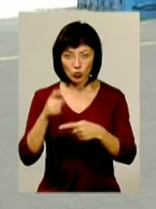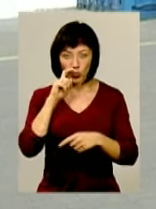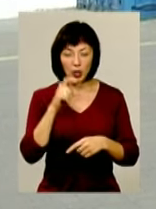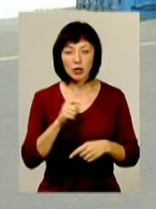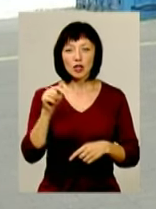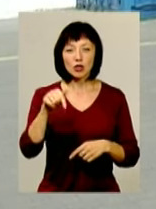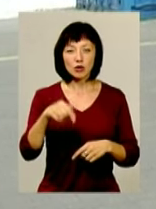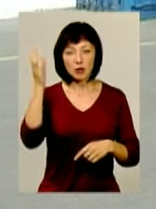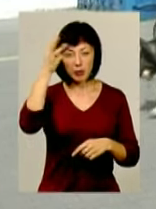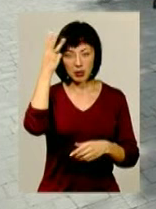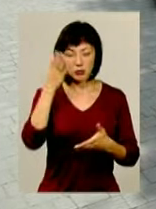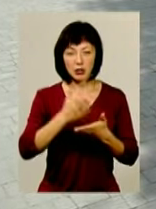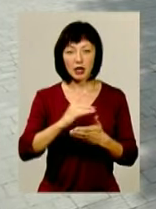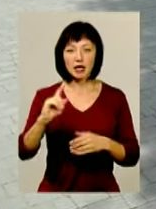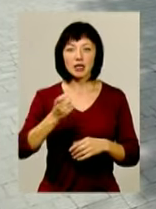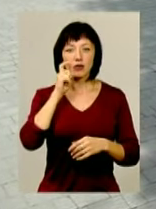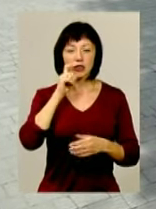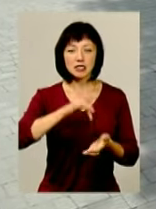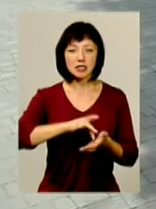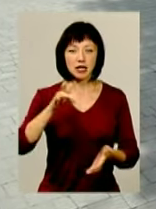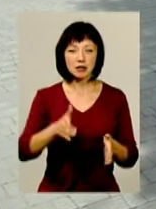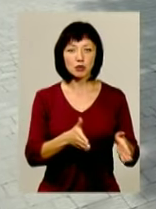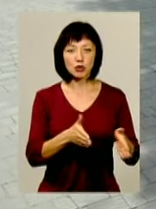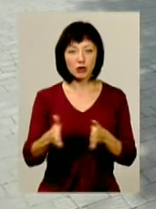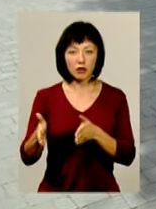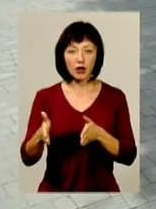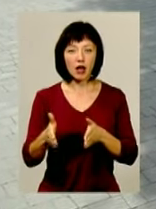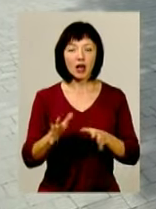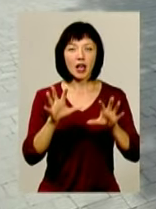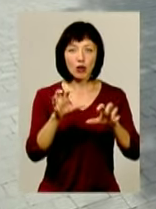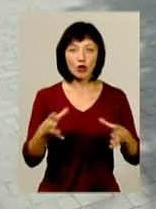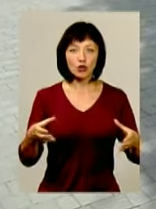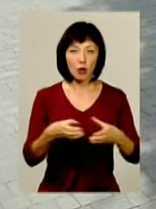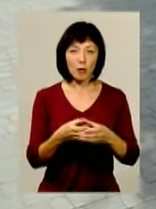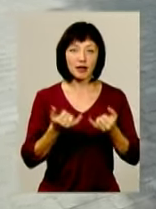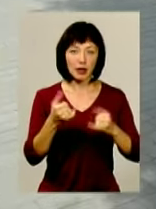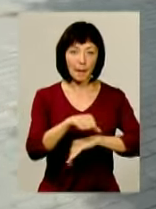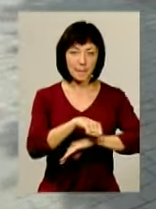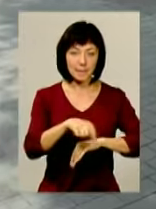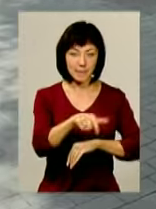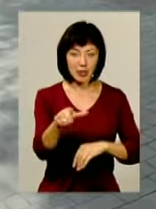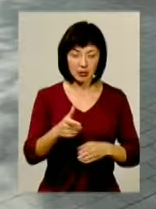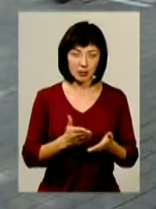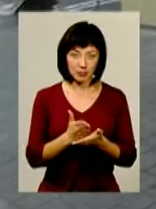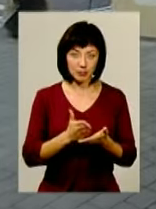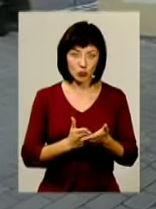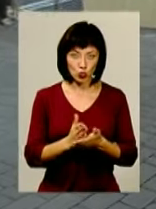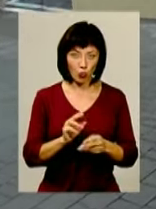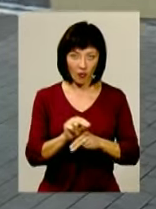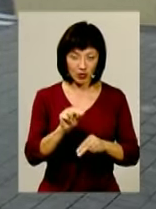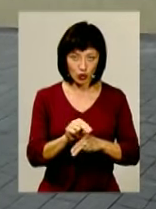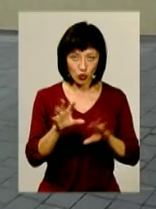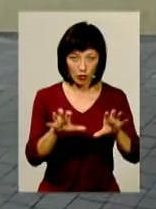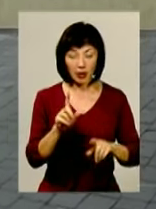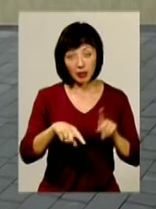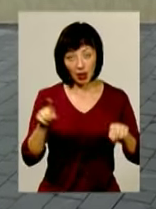саме в Хмельницькому розміщений єдиний в Україні центр з підготовки кінологічних команд для митників. Тут навчають службових собак. Деякі з них понесуть